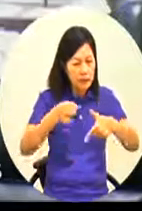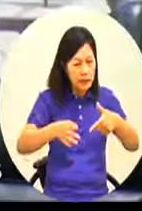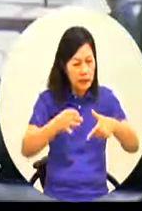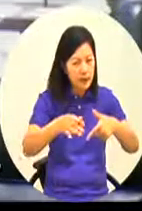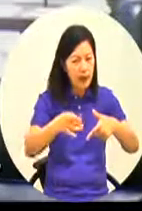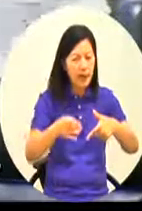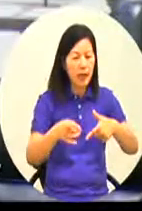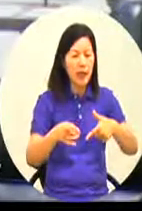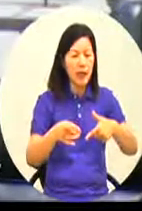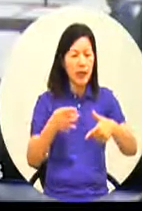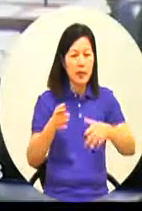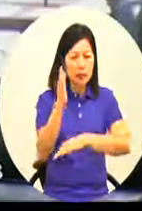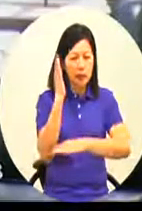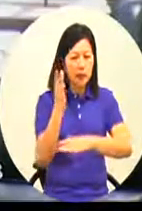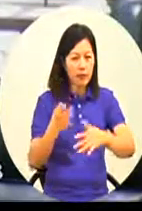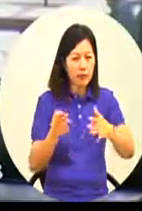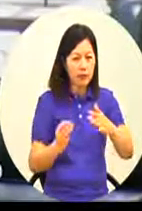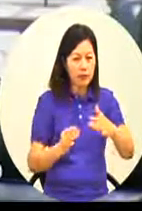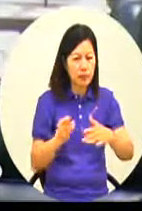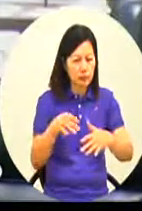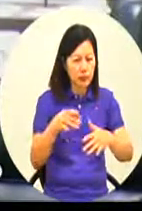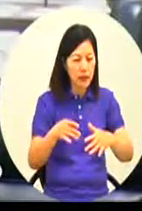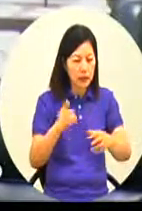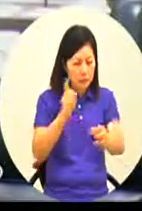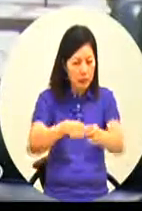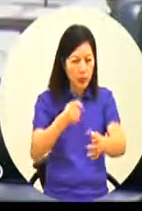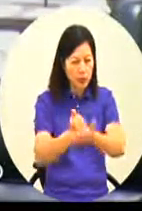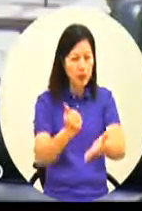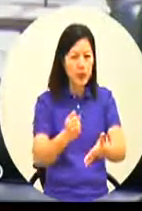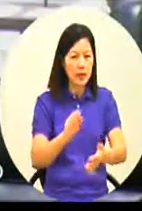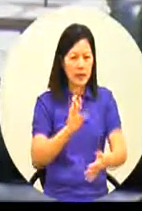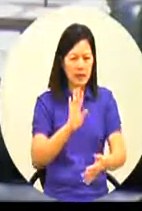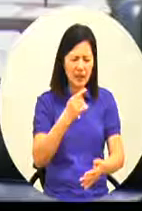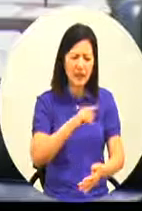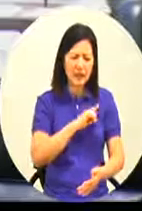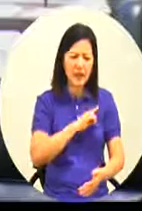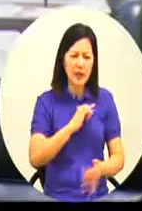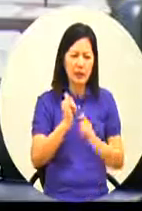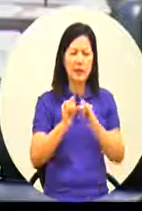要政府要达到这样的目标。但是如果他是自住的，